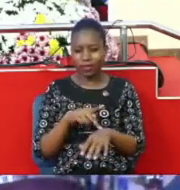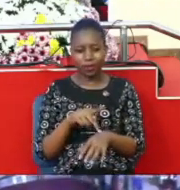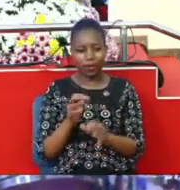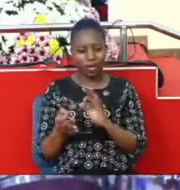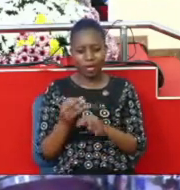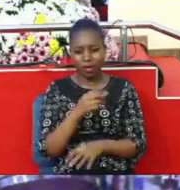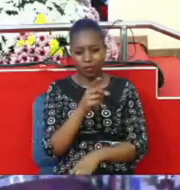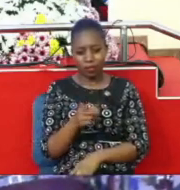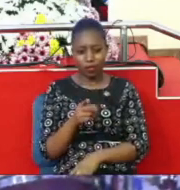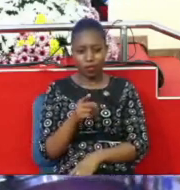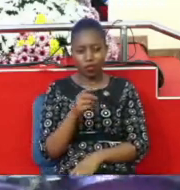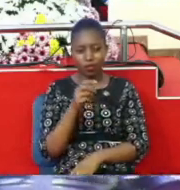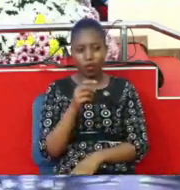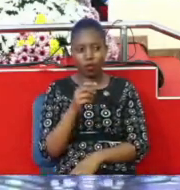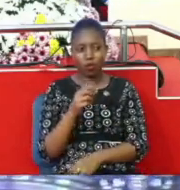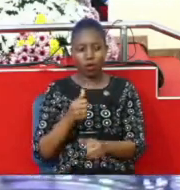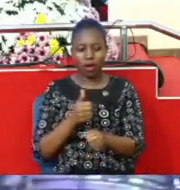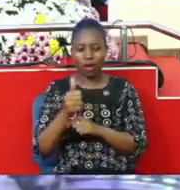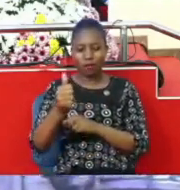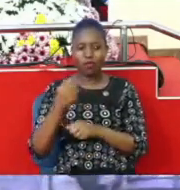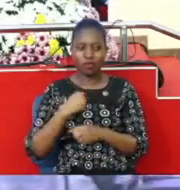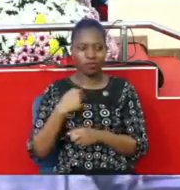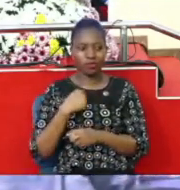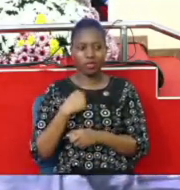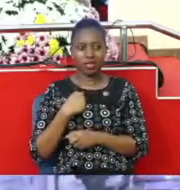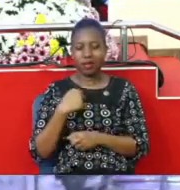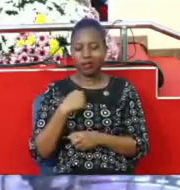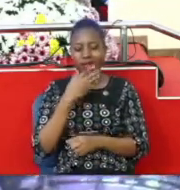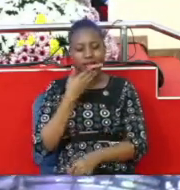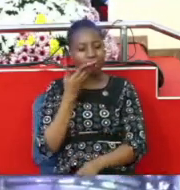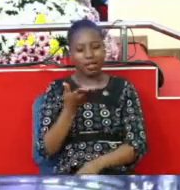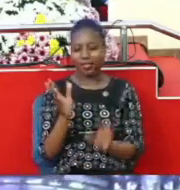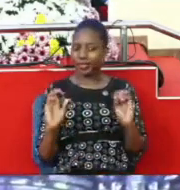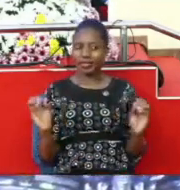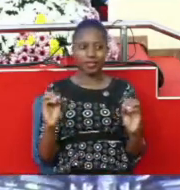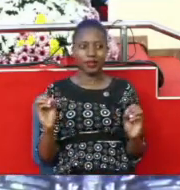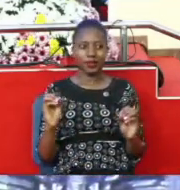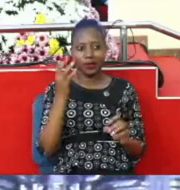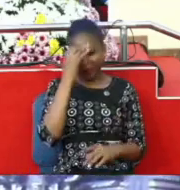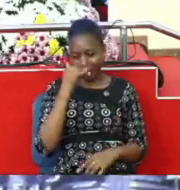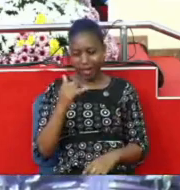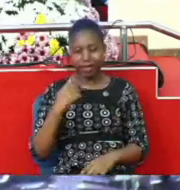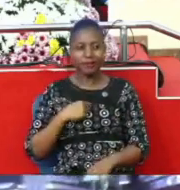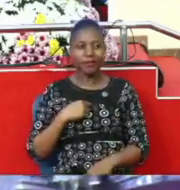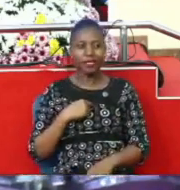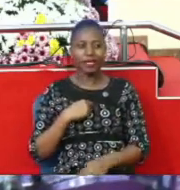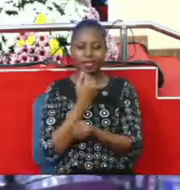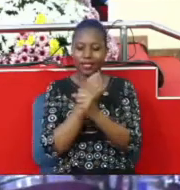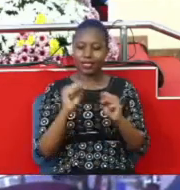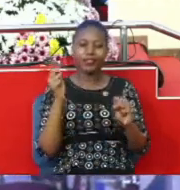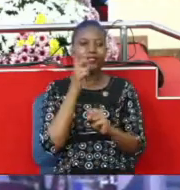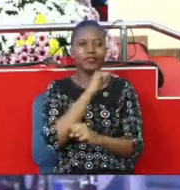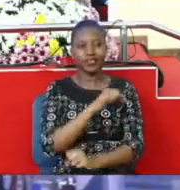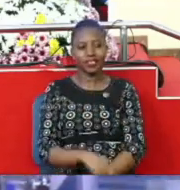Mwalimu hakumuita jinga na bongolala. Akamwambia kweli kabisa umeokoka kabisa. Kumbe mwalimu alikuwa akifungua wino. Alikuwa na wino.